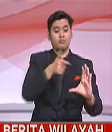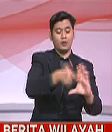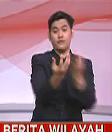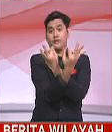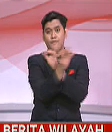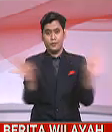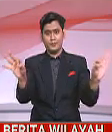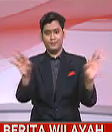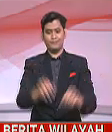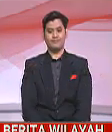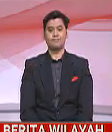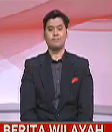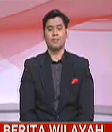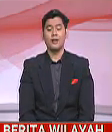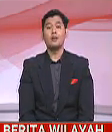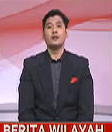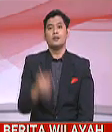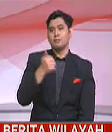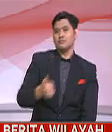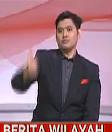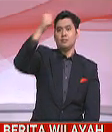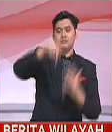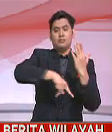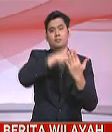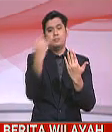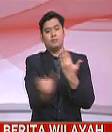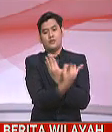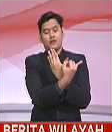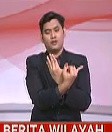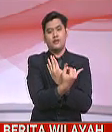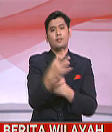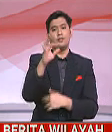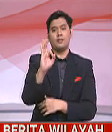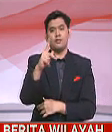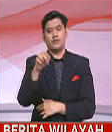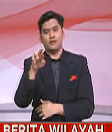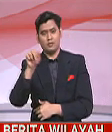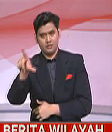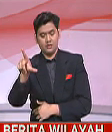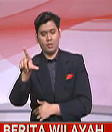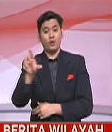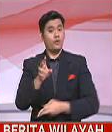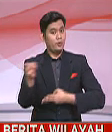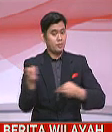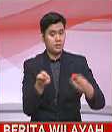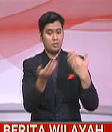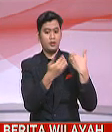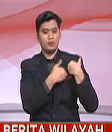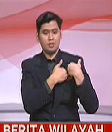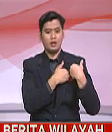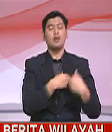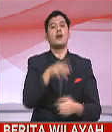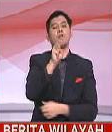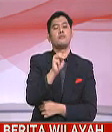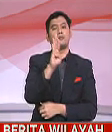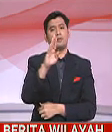penghuninya. Pengarah projek Muhammad Fakhrul Razi Zulkifli ketika dihubungi berkata, usaha tersebut sebahagian tanggungjawab